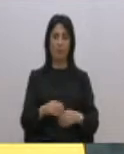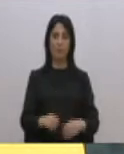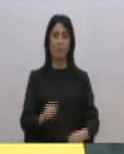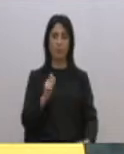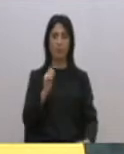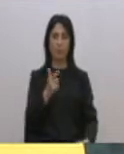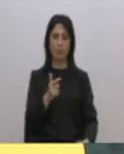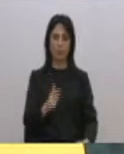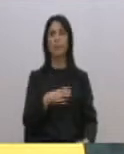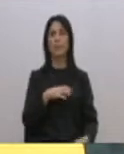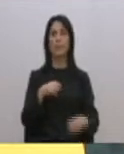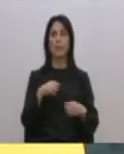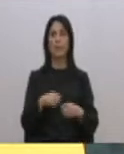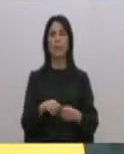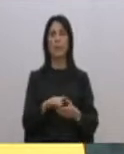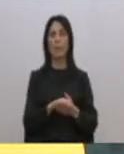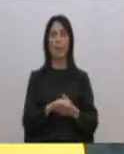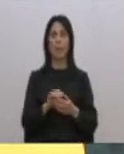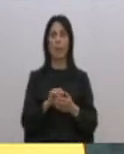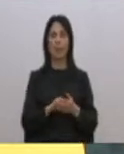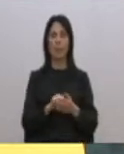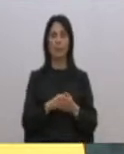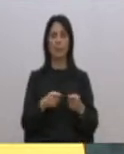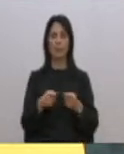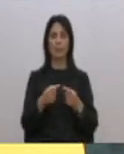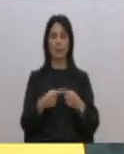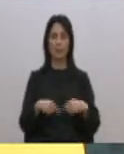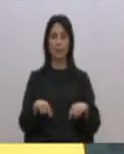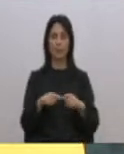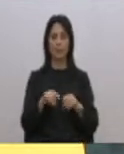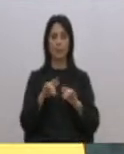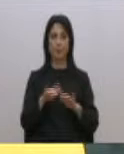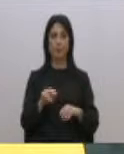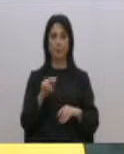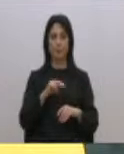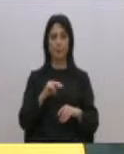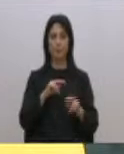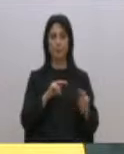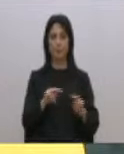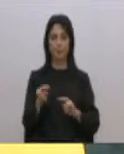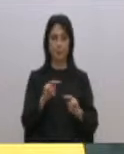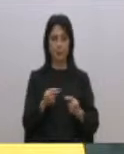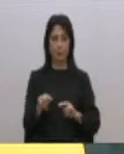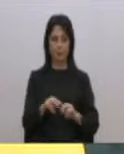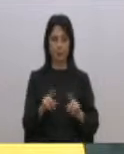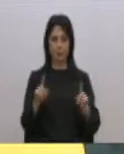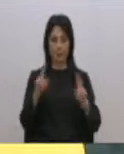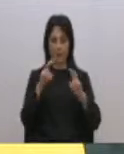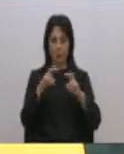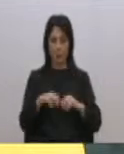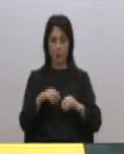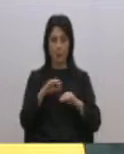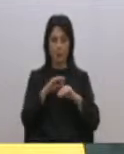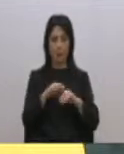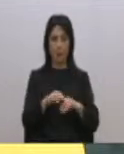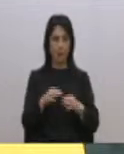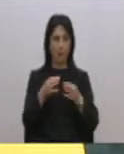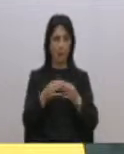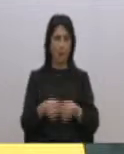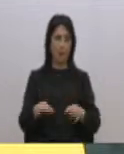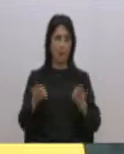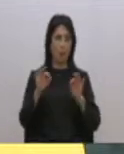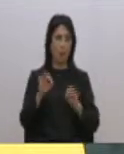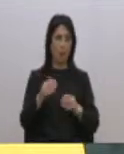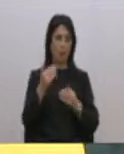მოსილება. Კოლექტიურ საფუძველზე მართველი ორგანიზაციის საქმიანობის კონტროლი, მოკვლევის ჩატარება და მოუკიდებელი